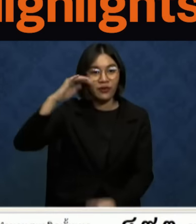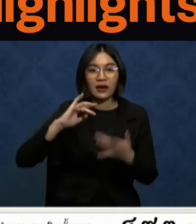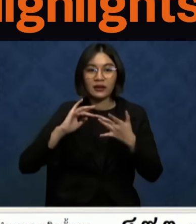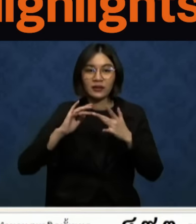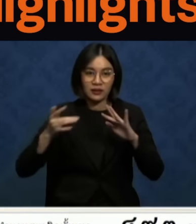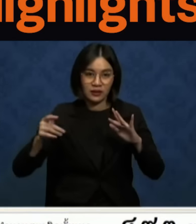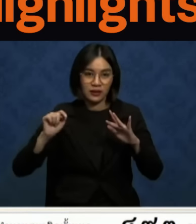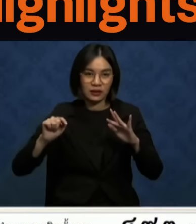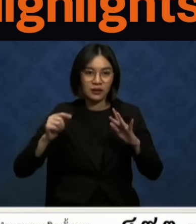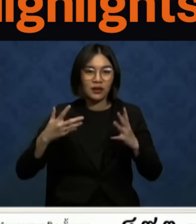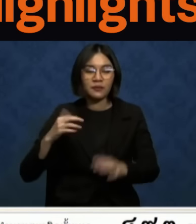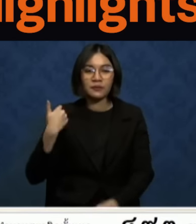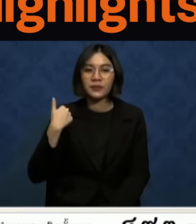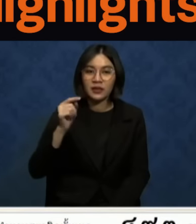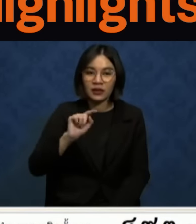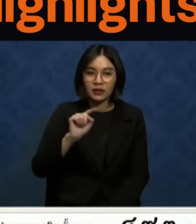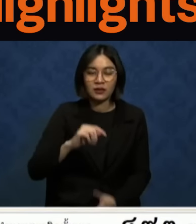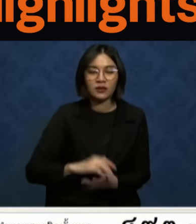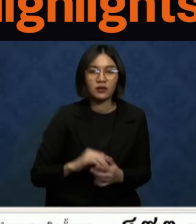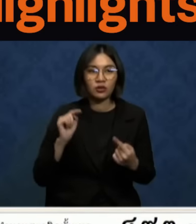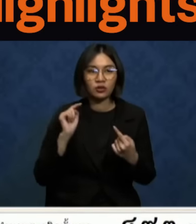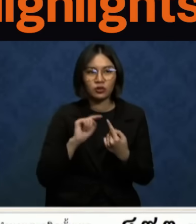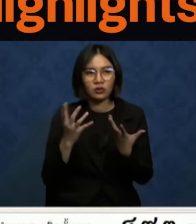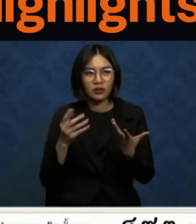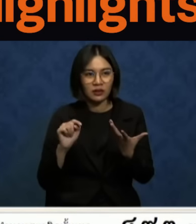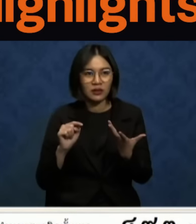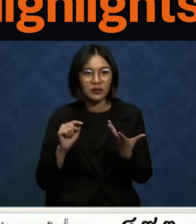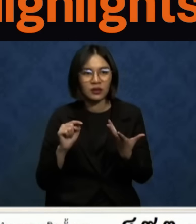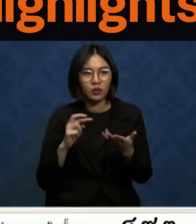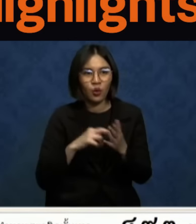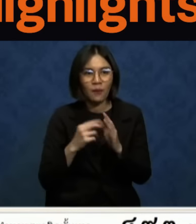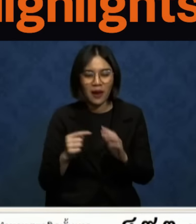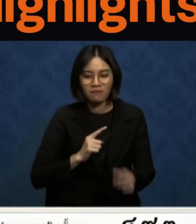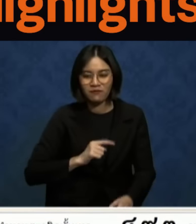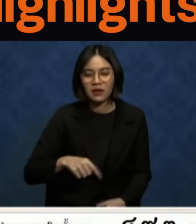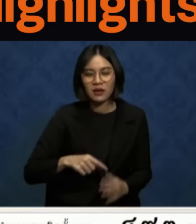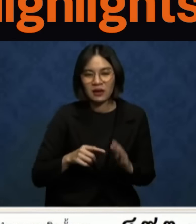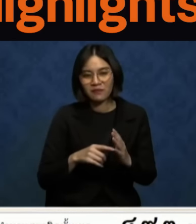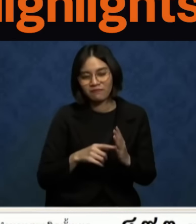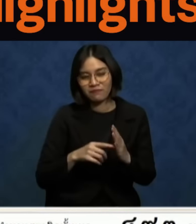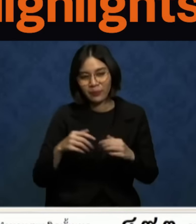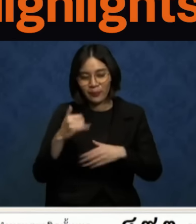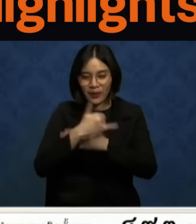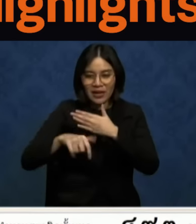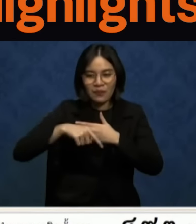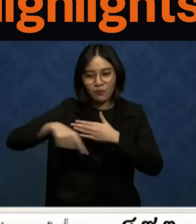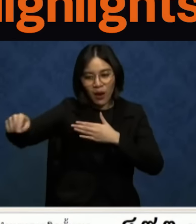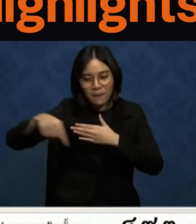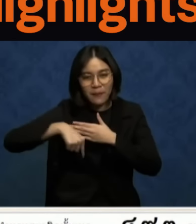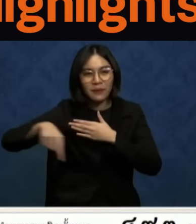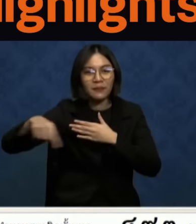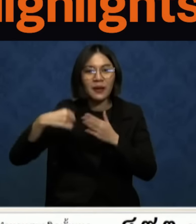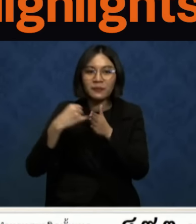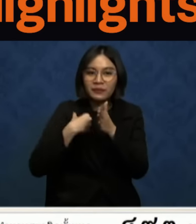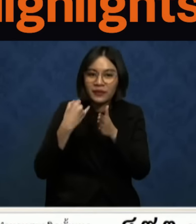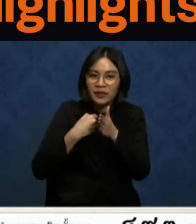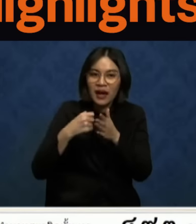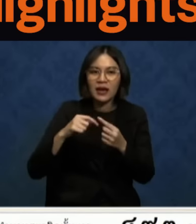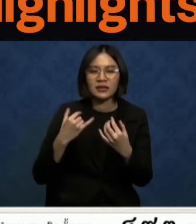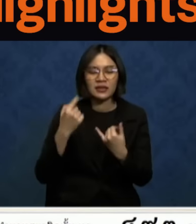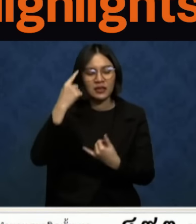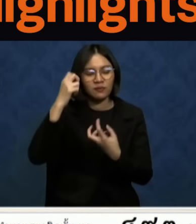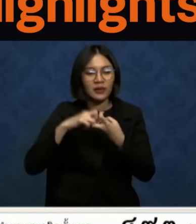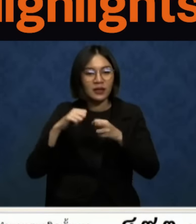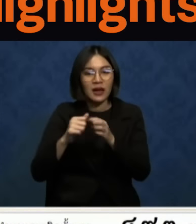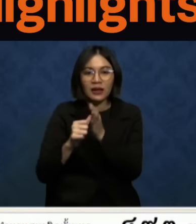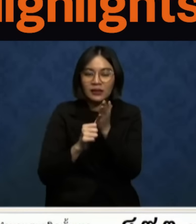นะครับมันก็ยังมีในเรื่องของพรมแดนที่มันมีการเดินทางไปมาหาสู่กันได้ง่ายนะครับสิ่งเหล่านี้เป็นปัญหาที่เราพยายามแก้ถ้าเมื่อไ